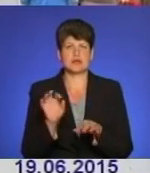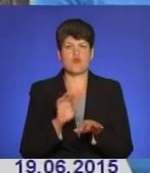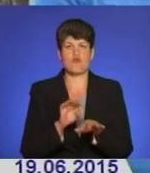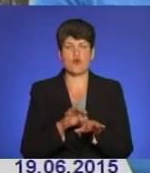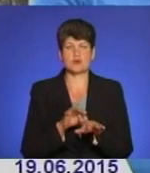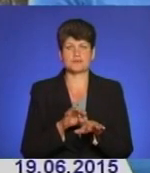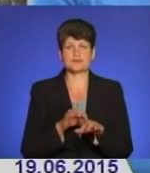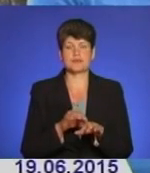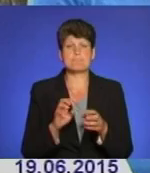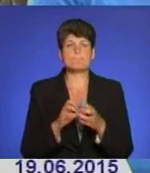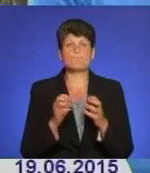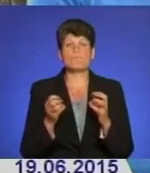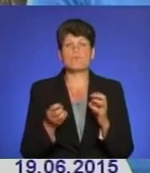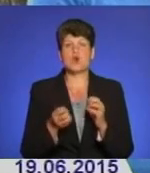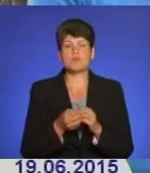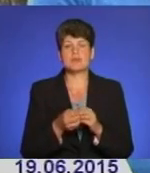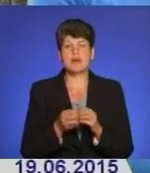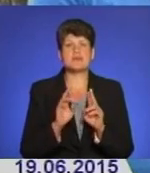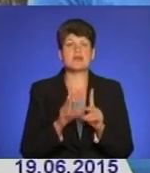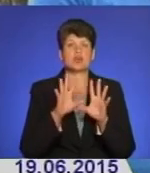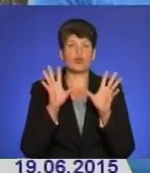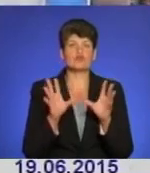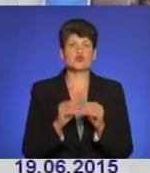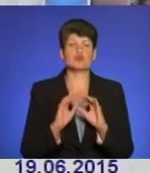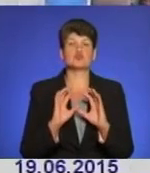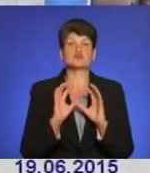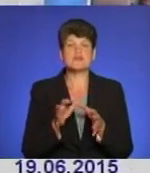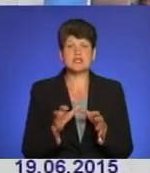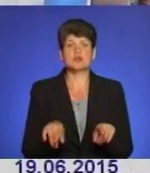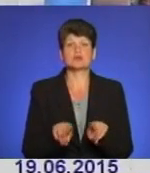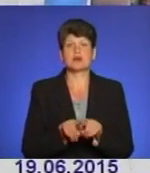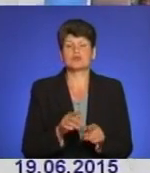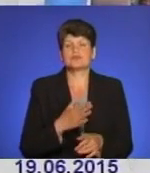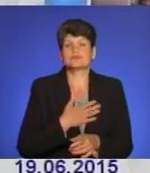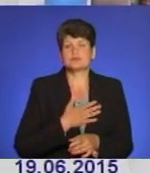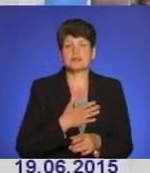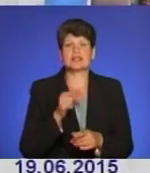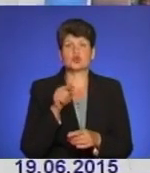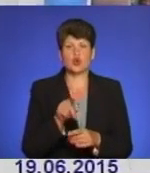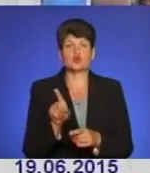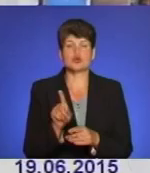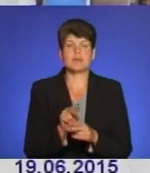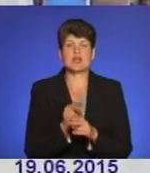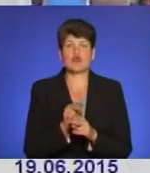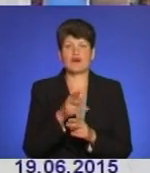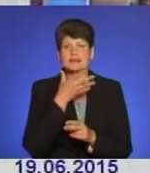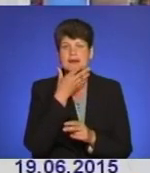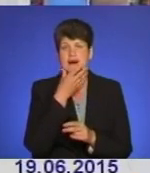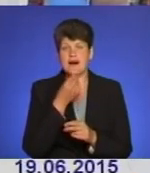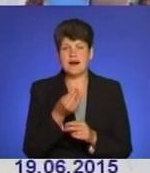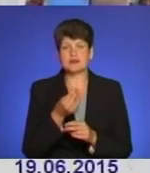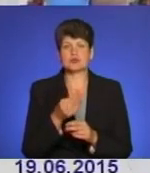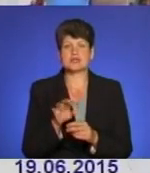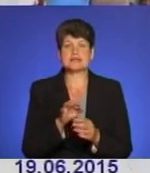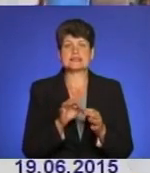хворими. Проблема, як в всьому світі, як і в нас, це для того, щоб лікувати гарно серцево-судинні